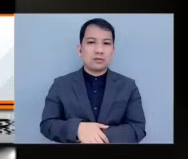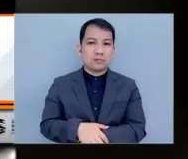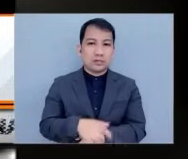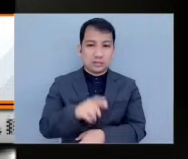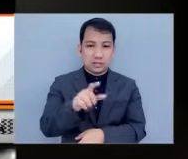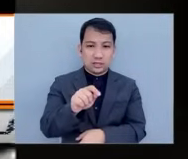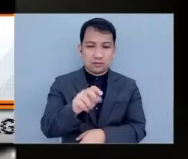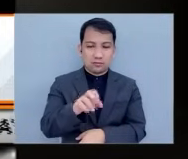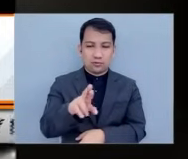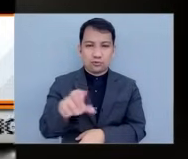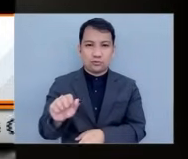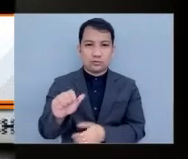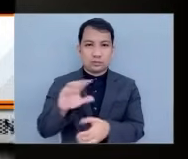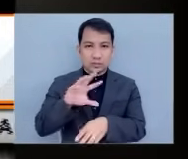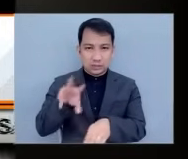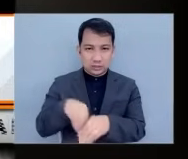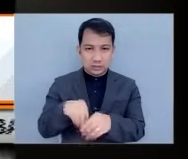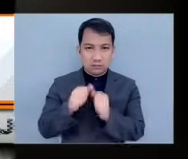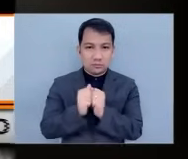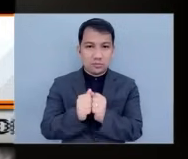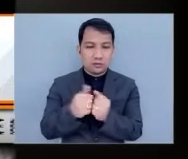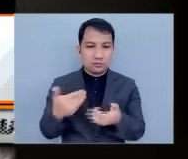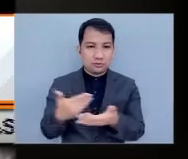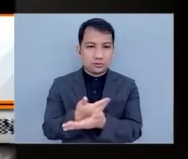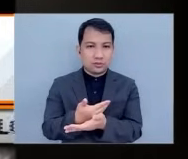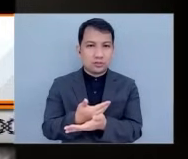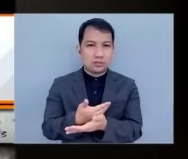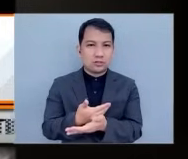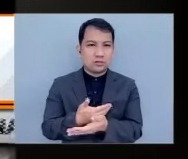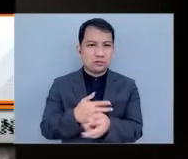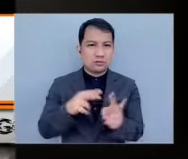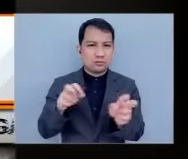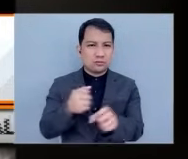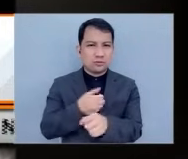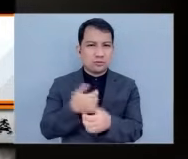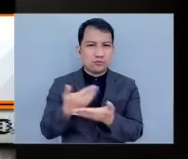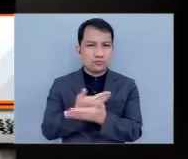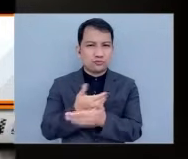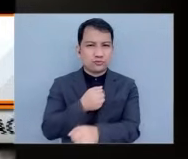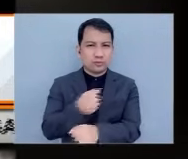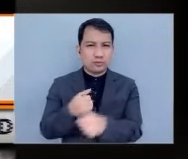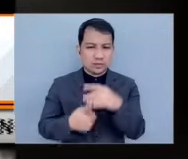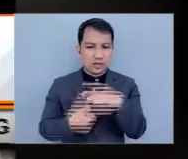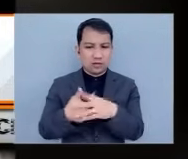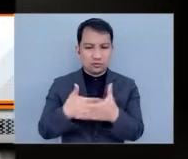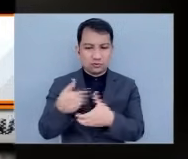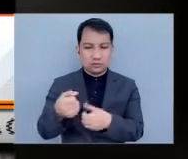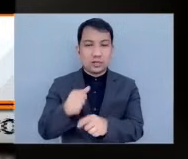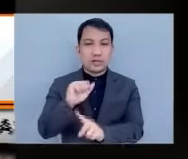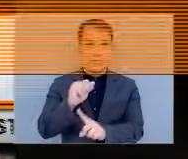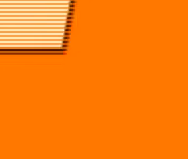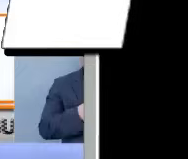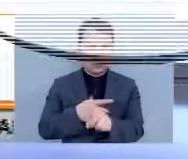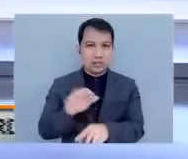ng kanyang paparating na album na The Tortured Poet Society. Ilalabas yan sa Abril 19.